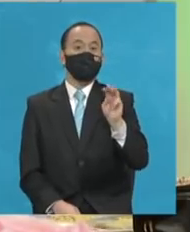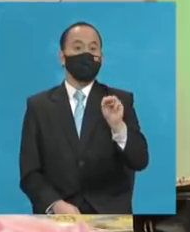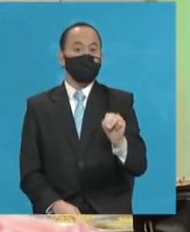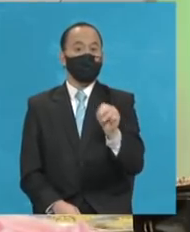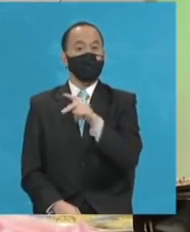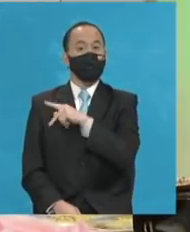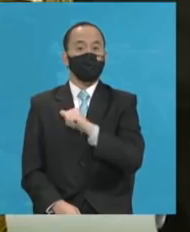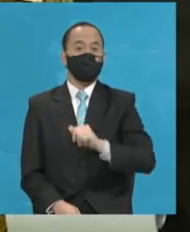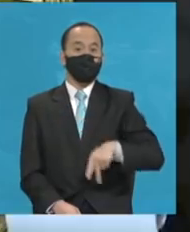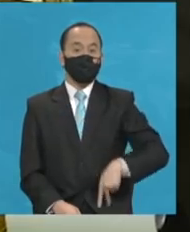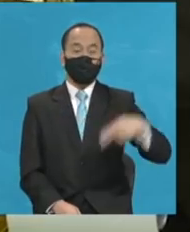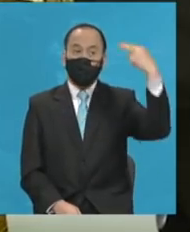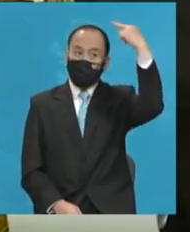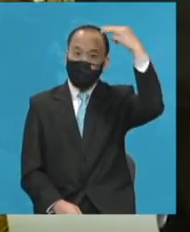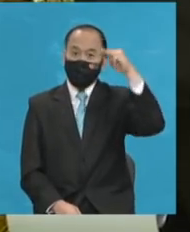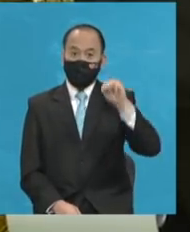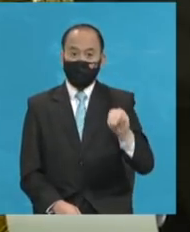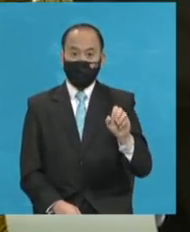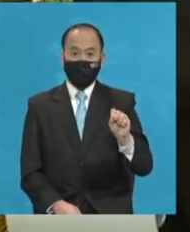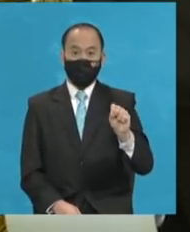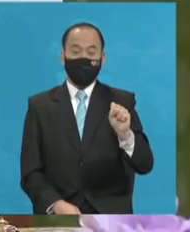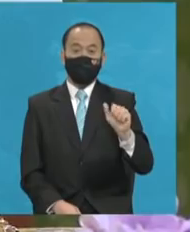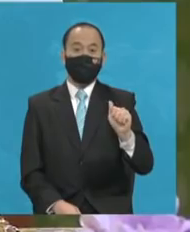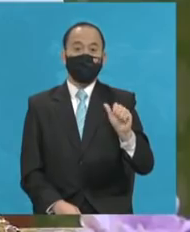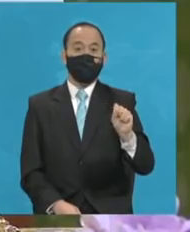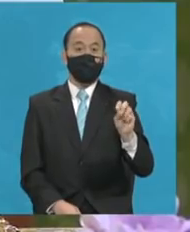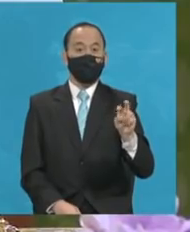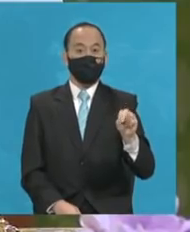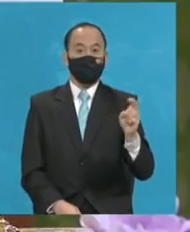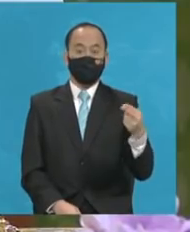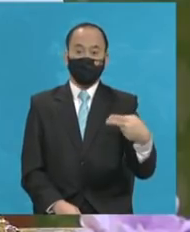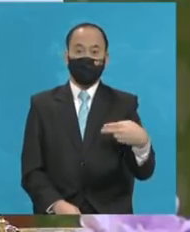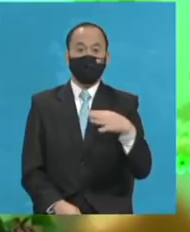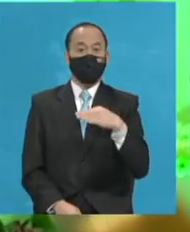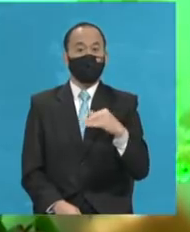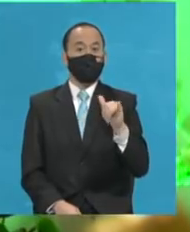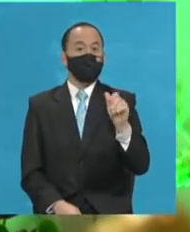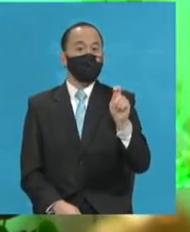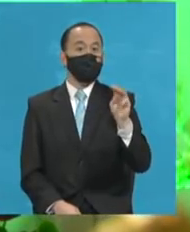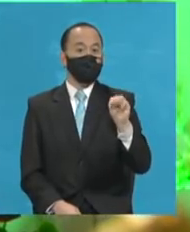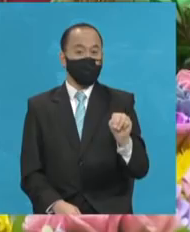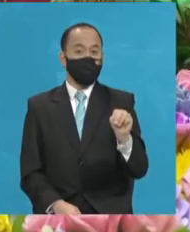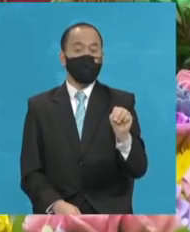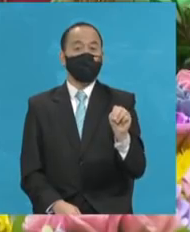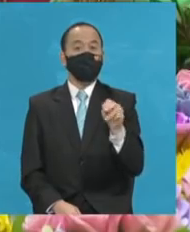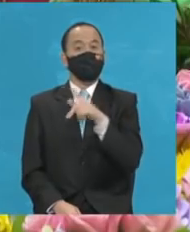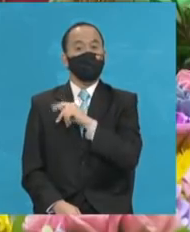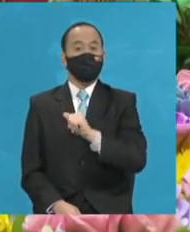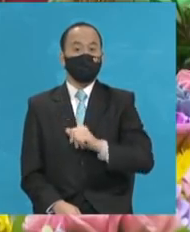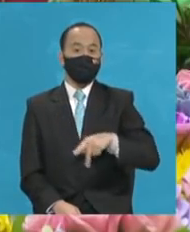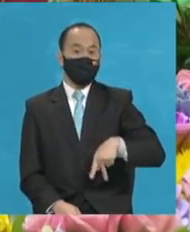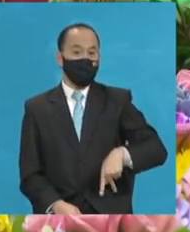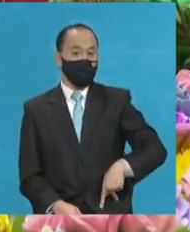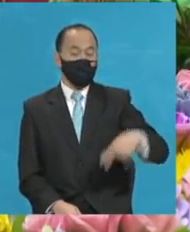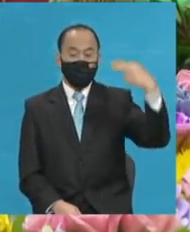Sri pengiran anak putri aja masna dan bahasa daerah Aceh dikementrian hal-hal luar negeri dan yang teraman Mulia Paduka Sri